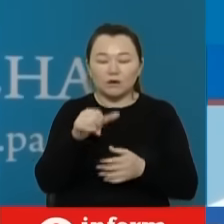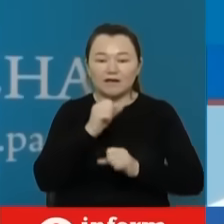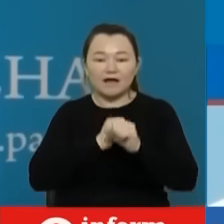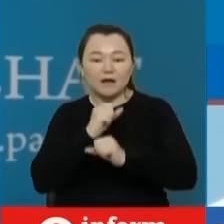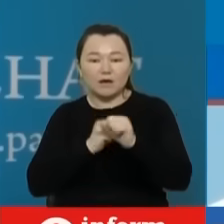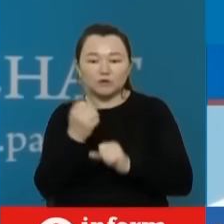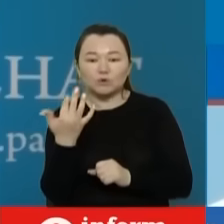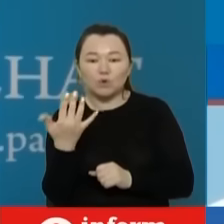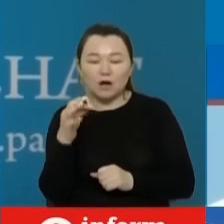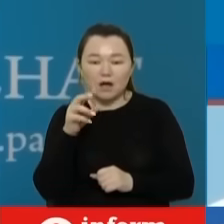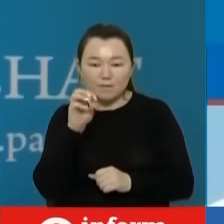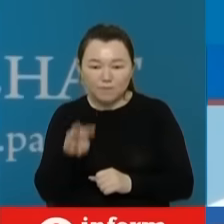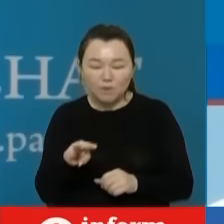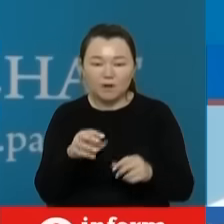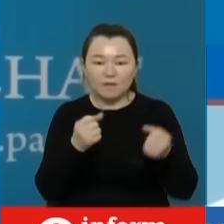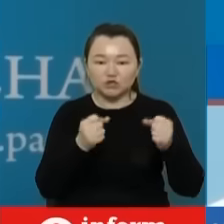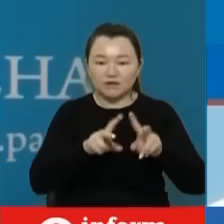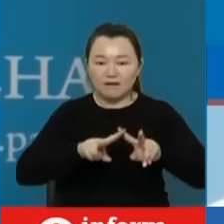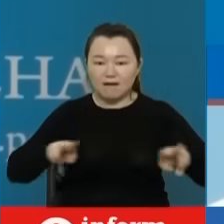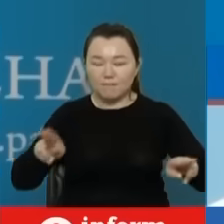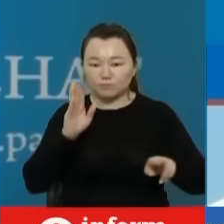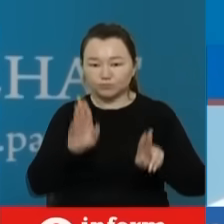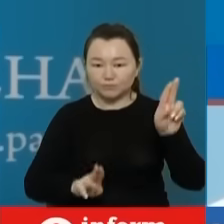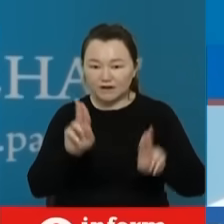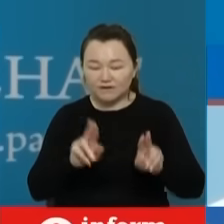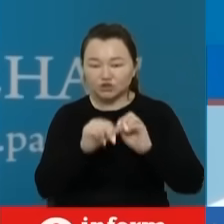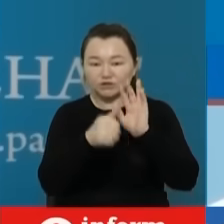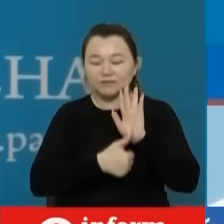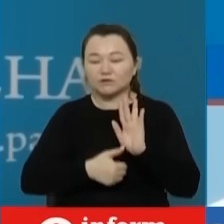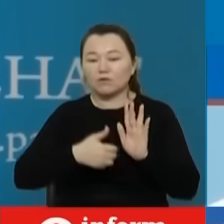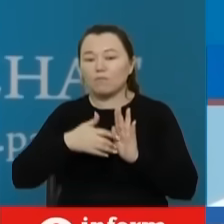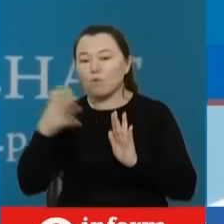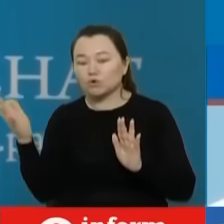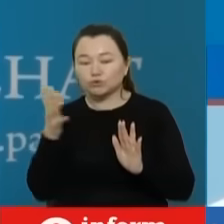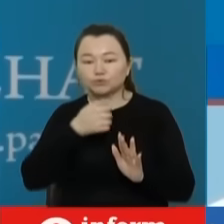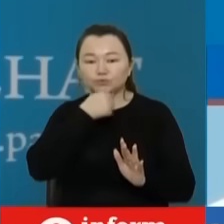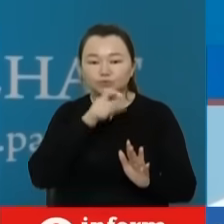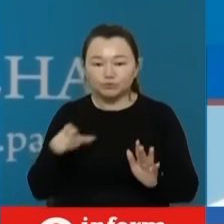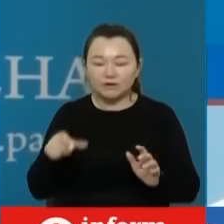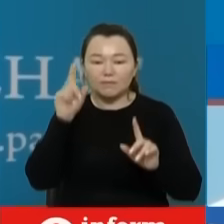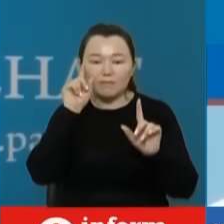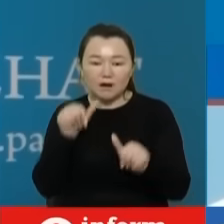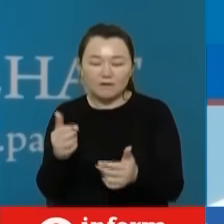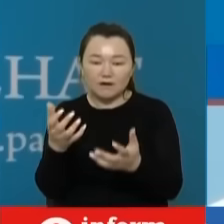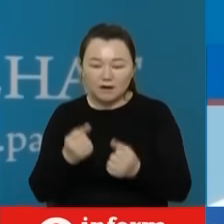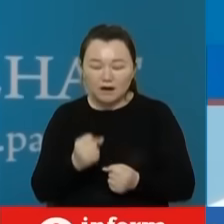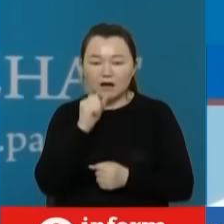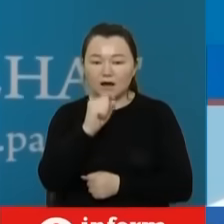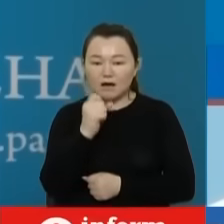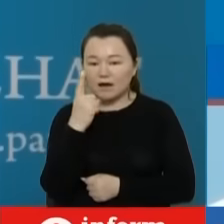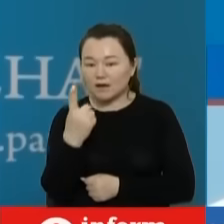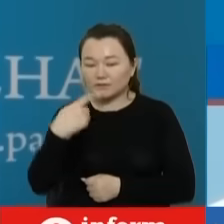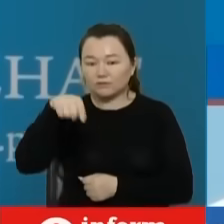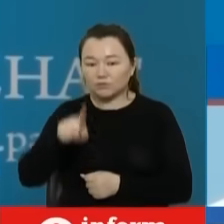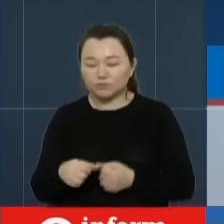көлемі қандай болса да көлікпен теңесетін болады. Сол кезде 16 жастан асқан азаматтар жүргізуші куәлігінде А1 санатын алып